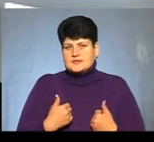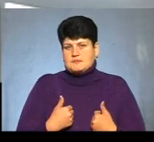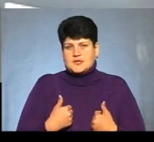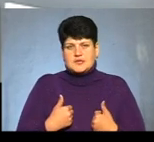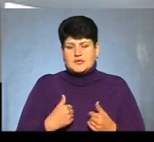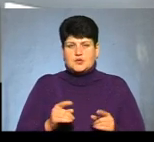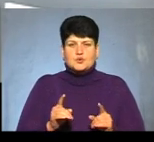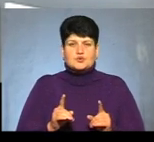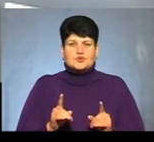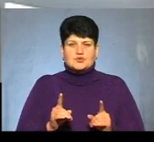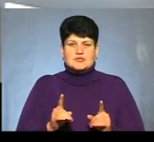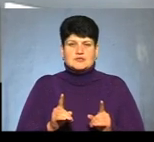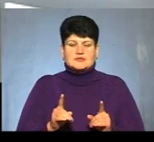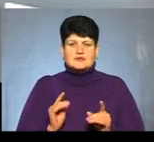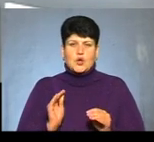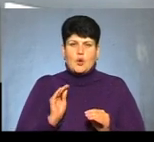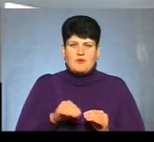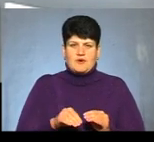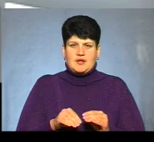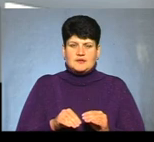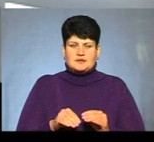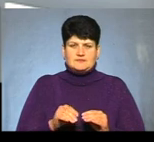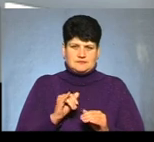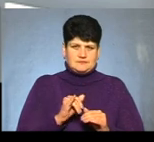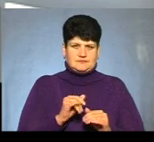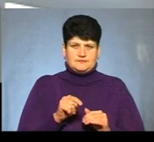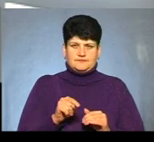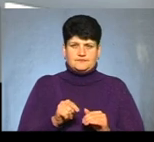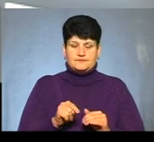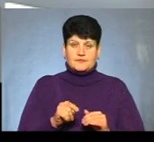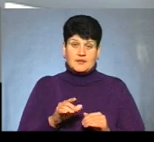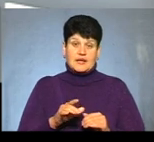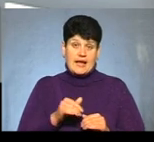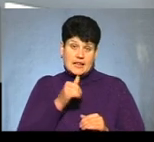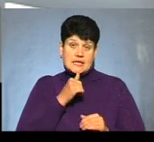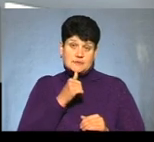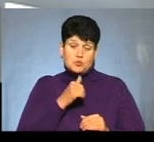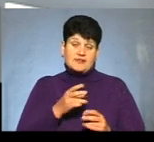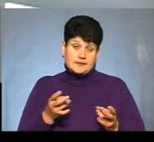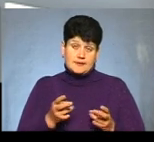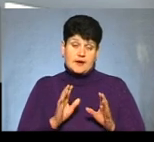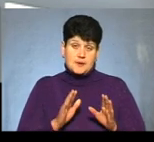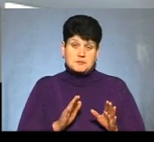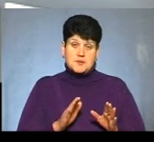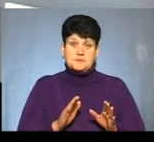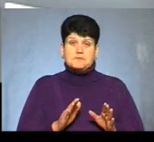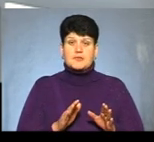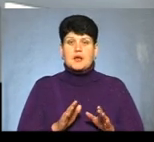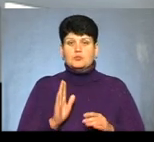мені щось, знаєте, щоб воно оцю дьогтю додати, щоб часом не... Хоча експериментувати треба.